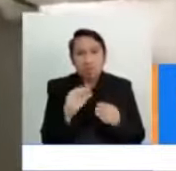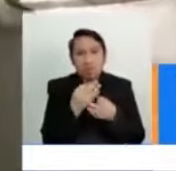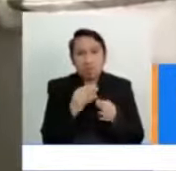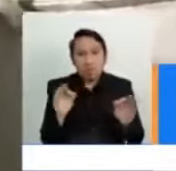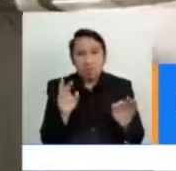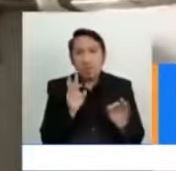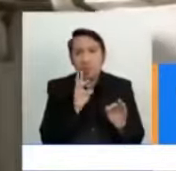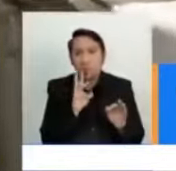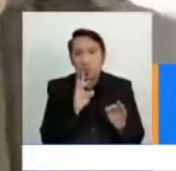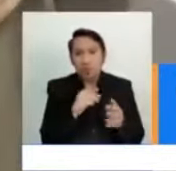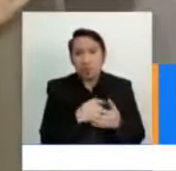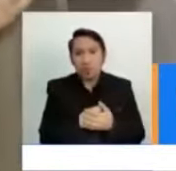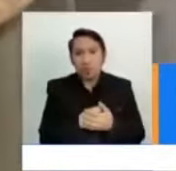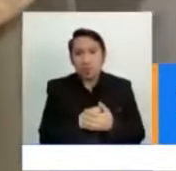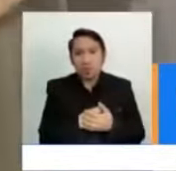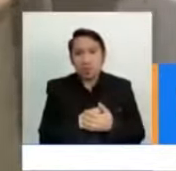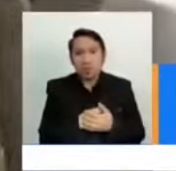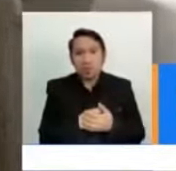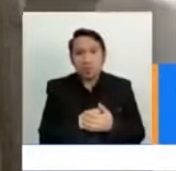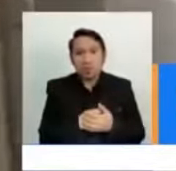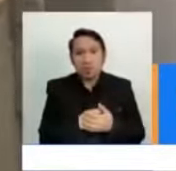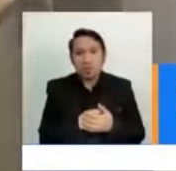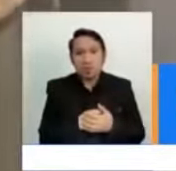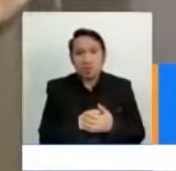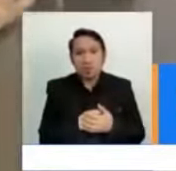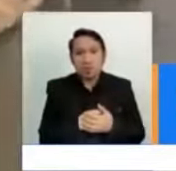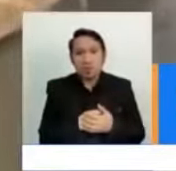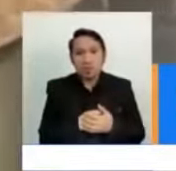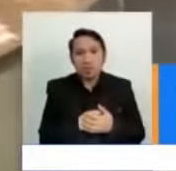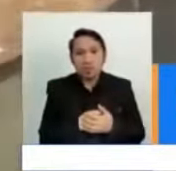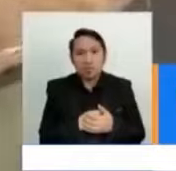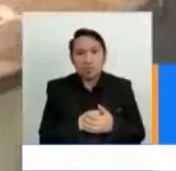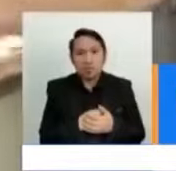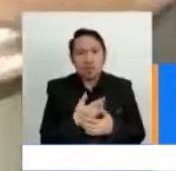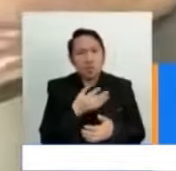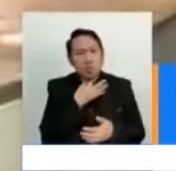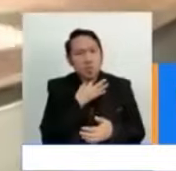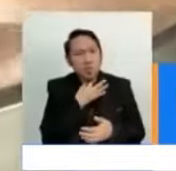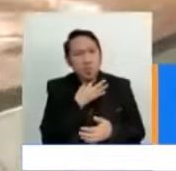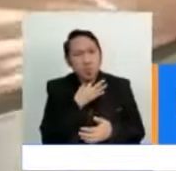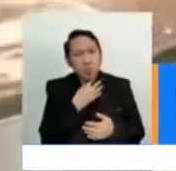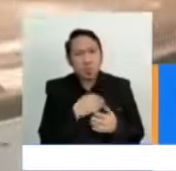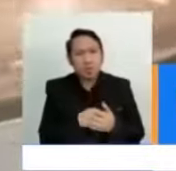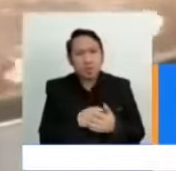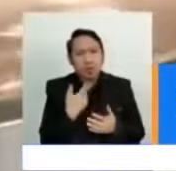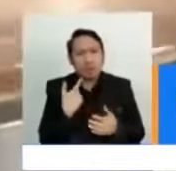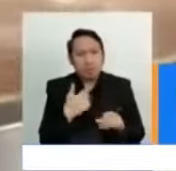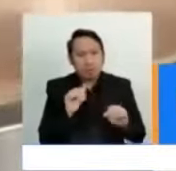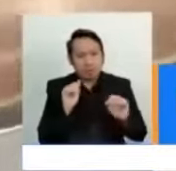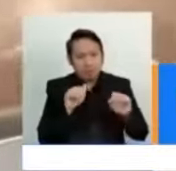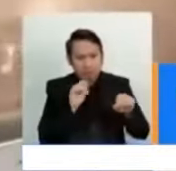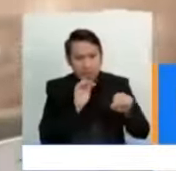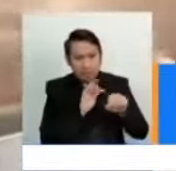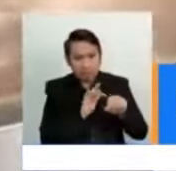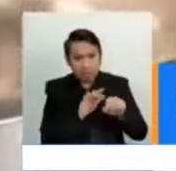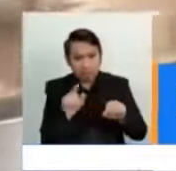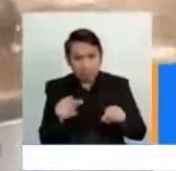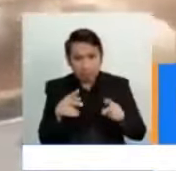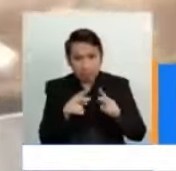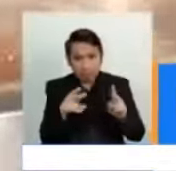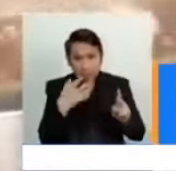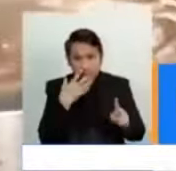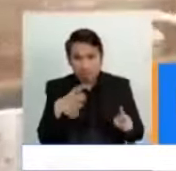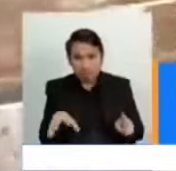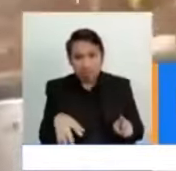Talaga naman, panaro-panaro. So, teka nga, Diwata, curious lang ako, pwede ko bang pakialaman to? Ah, pwede ho, pero mainit. Akin ako okay, yung ano. Ito,